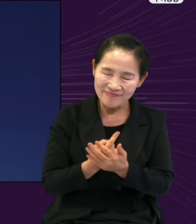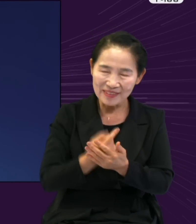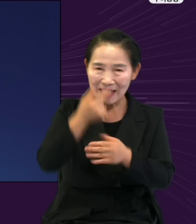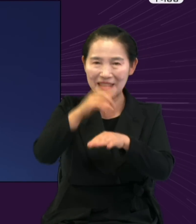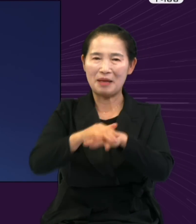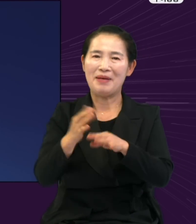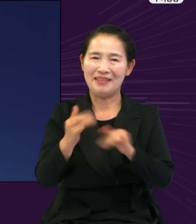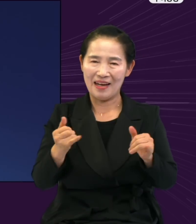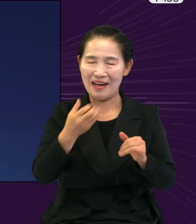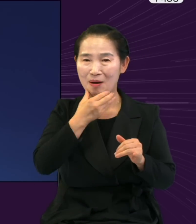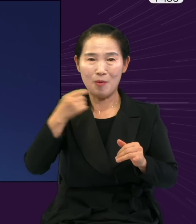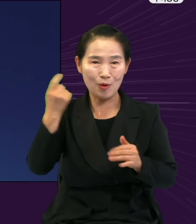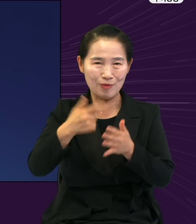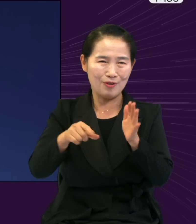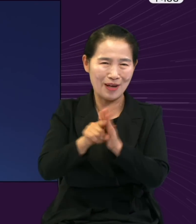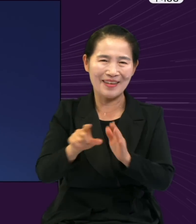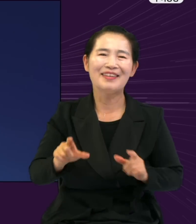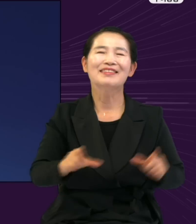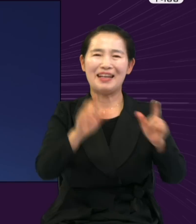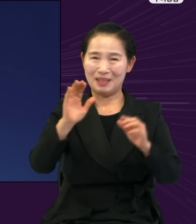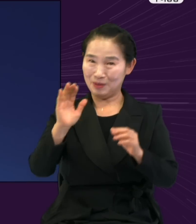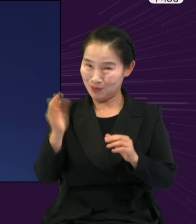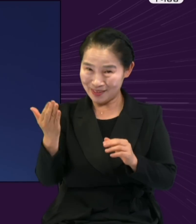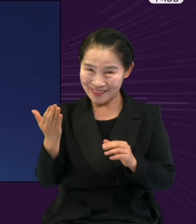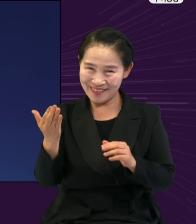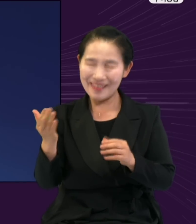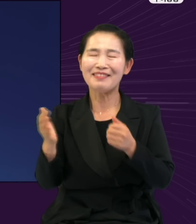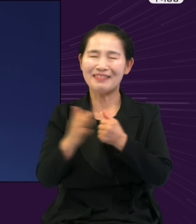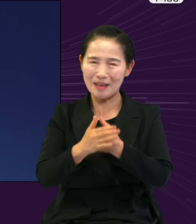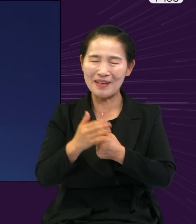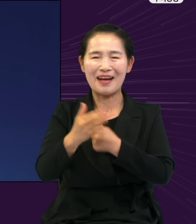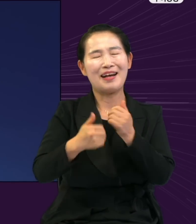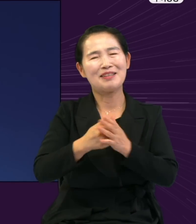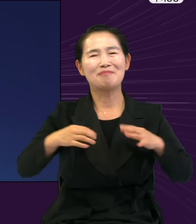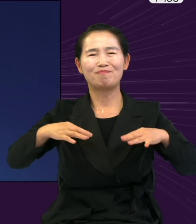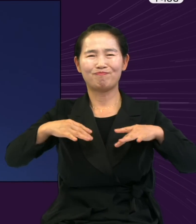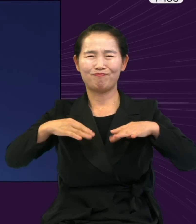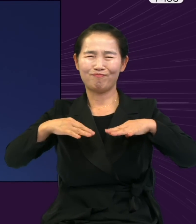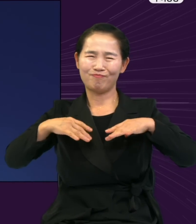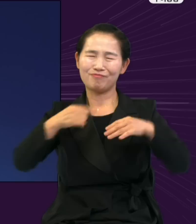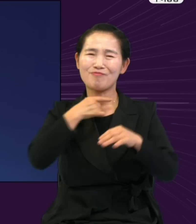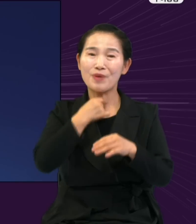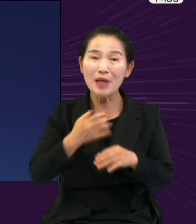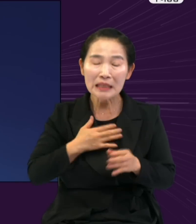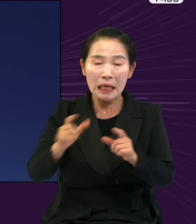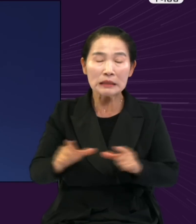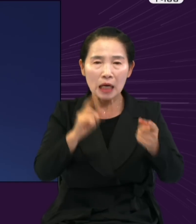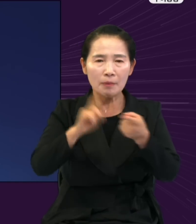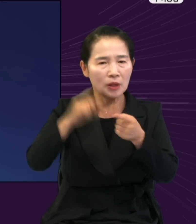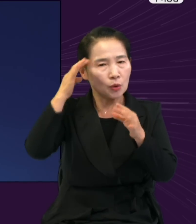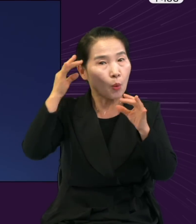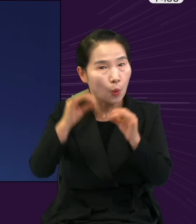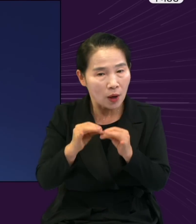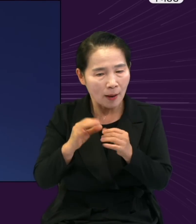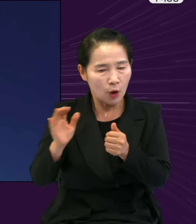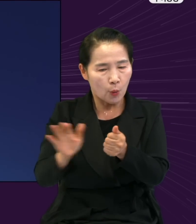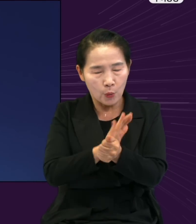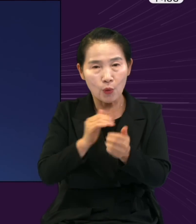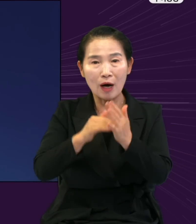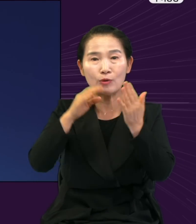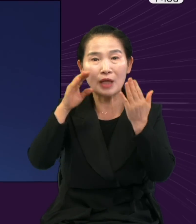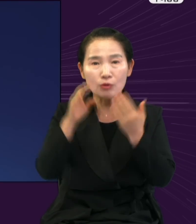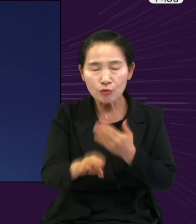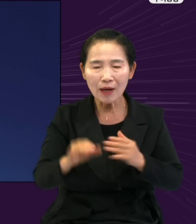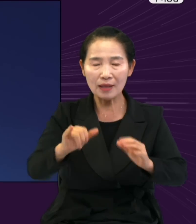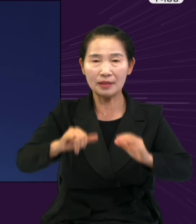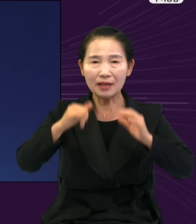나의 하나님을 자랑하고자 합니다. 나의 삶을 공감하시고 위로하신 후에 세상을 향해 복음을 전하는 자가